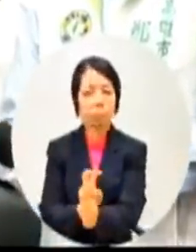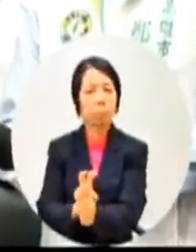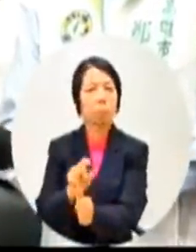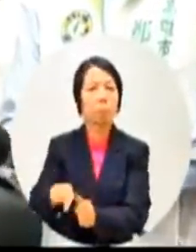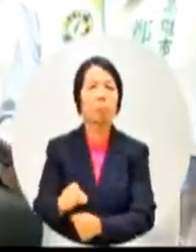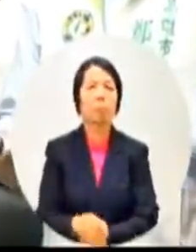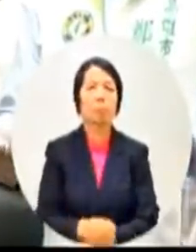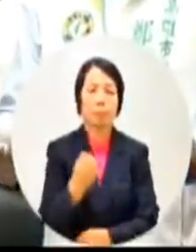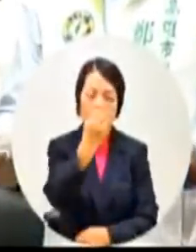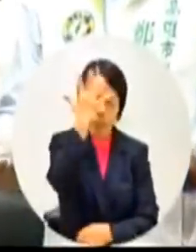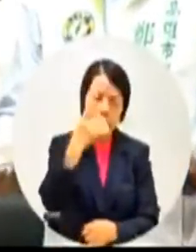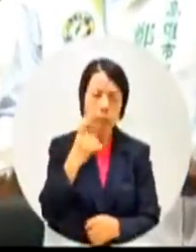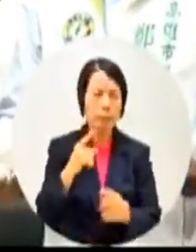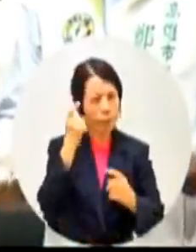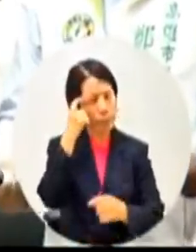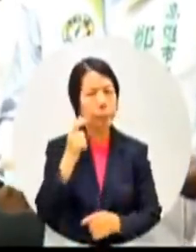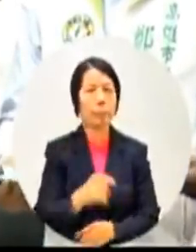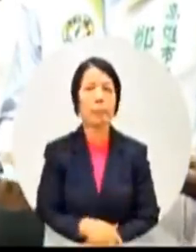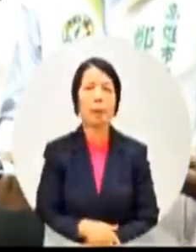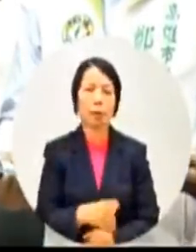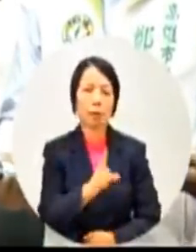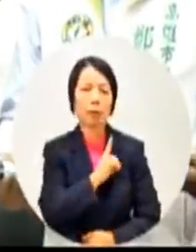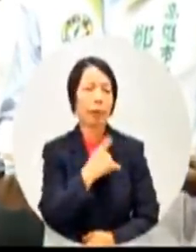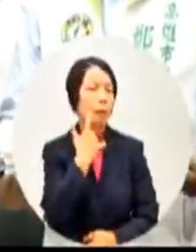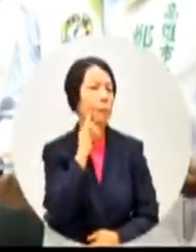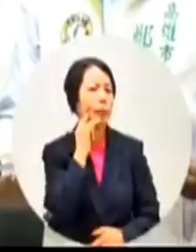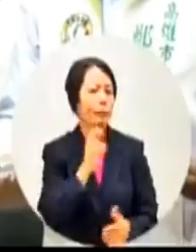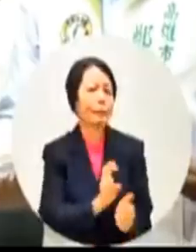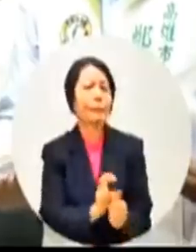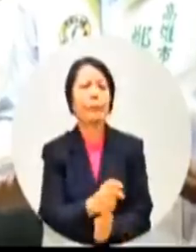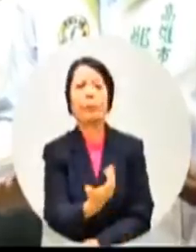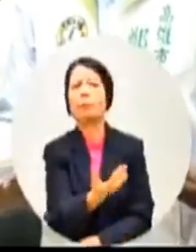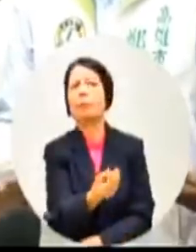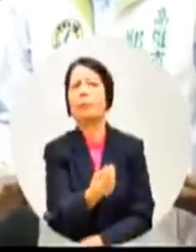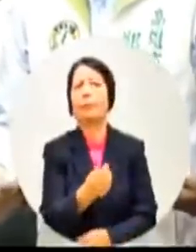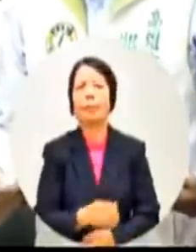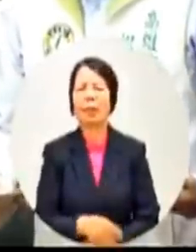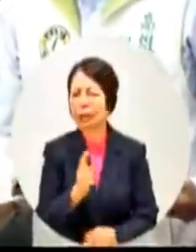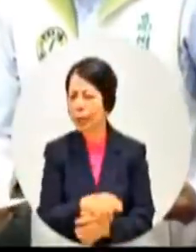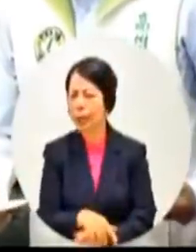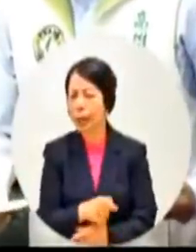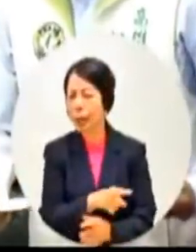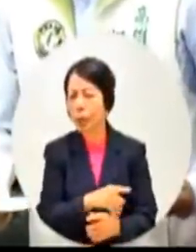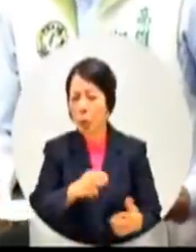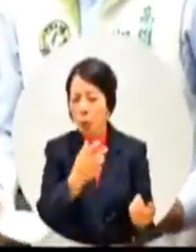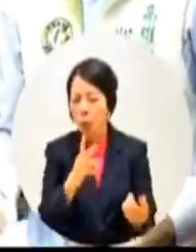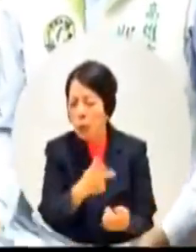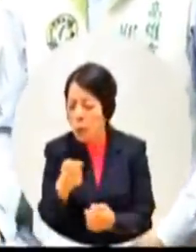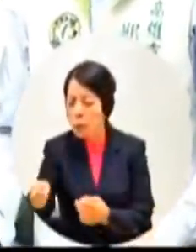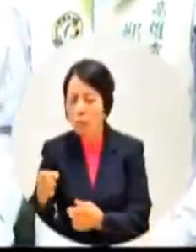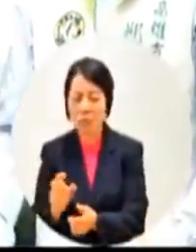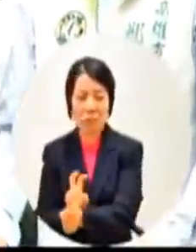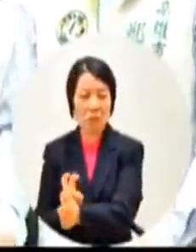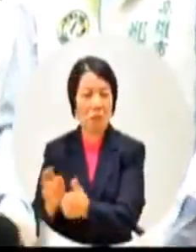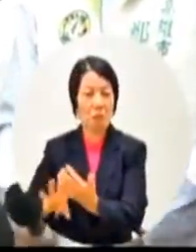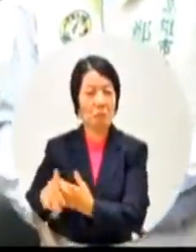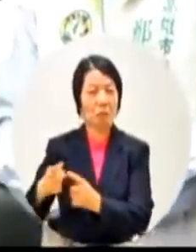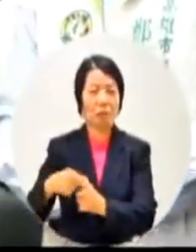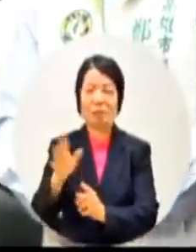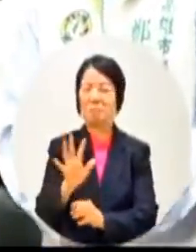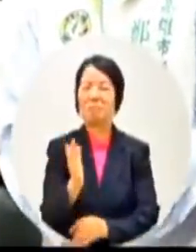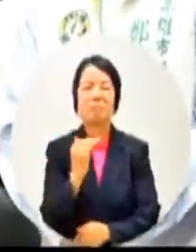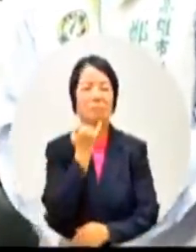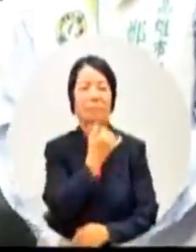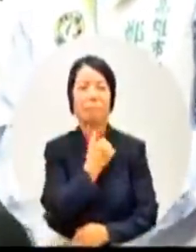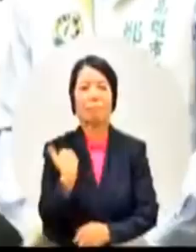己老爸老母都买狗啊，你可要嫁去告别人，只是给伊一个收藏袋。我要拜托市长，这个议题要替老